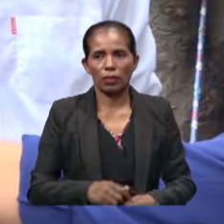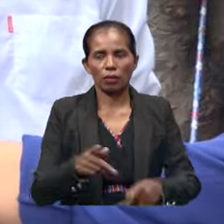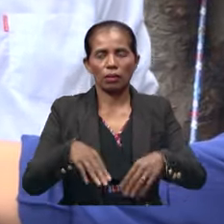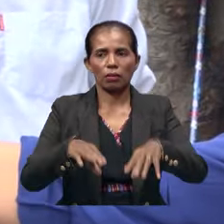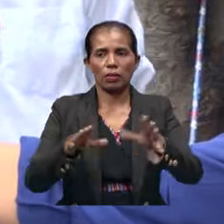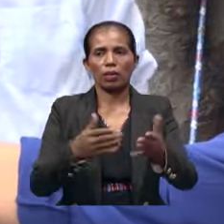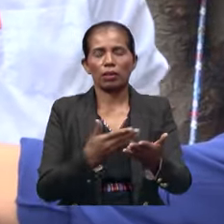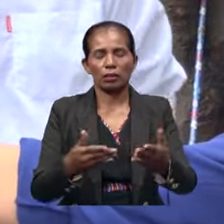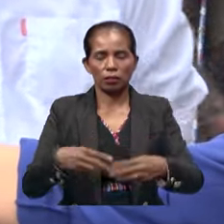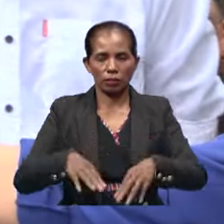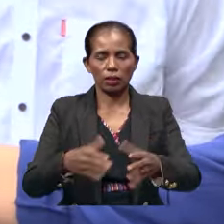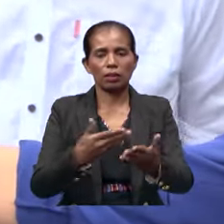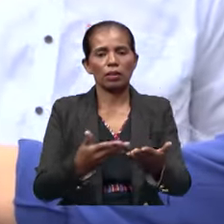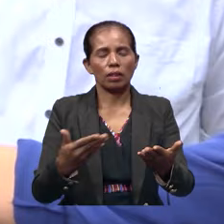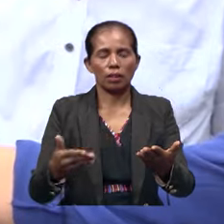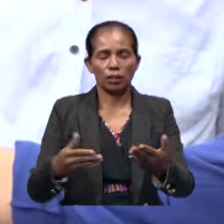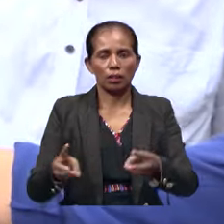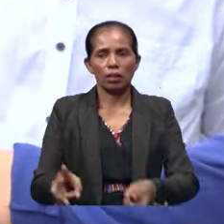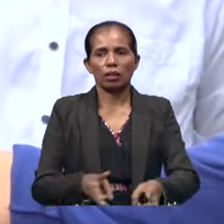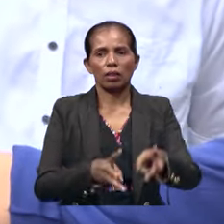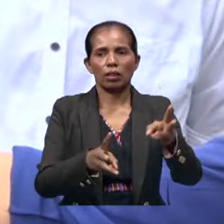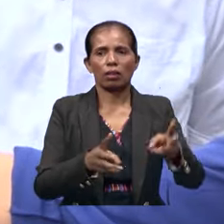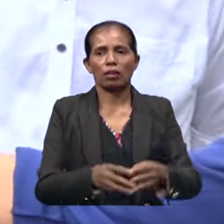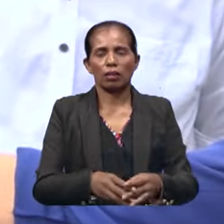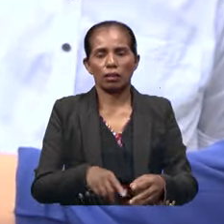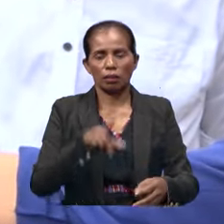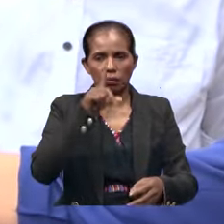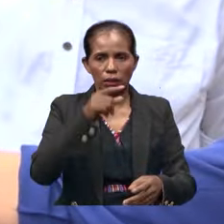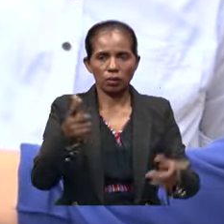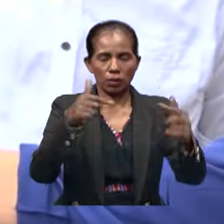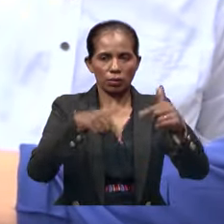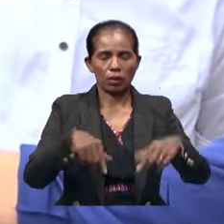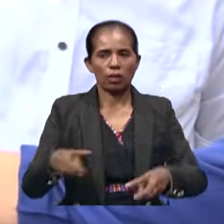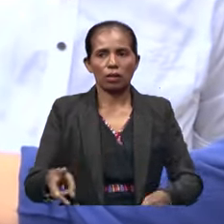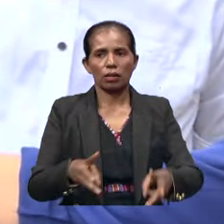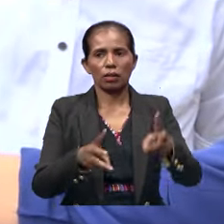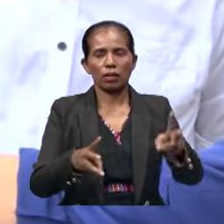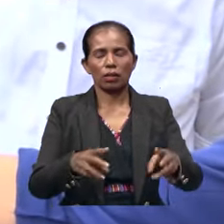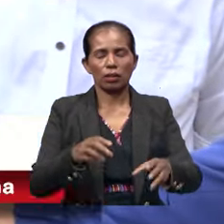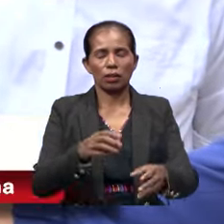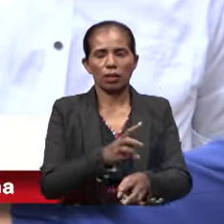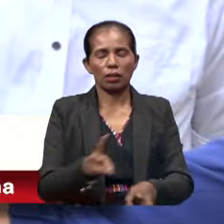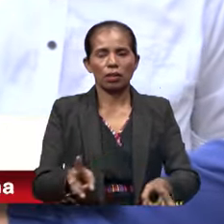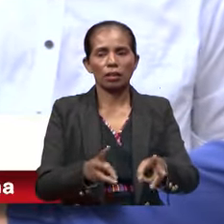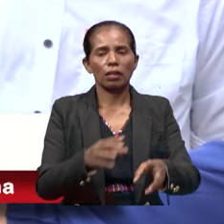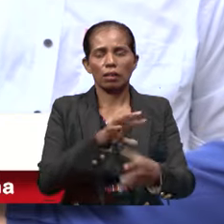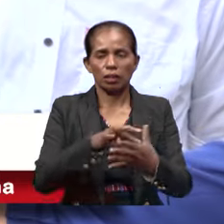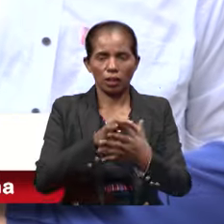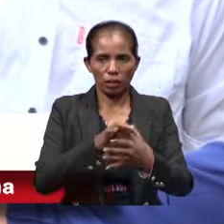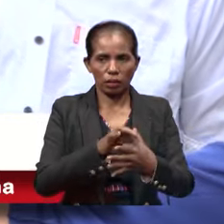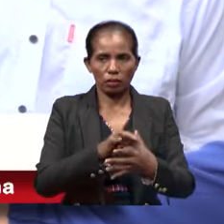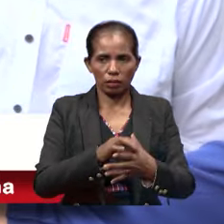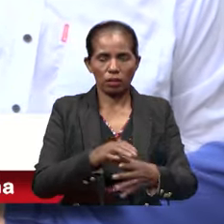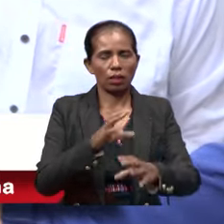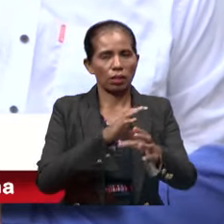fansa san sai to estrada. Exemplo ki kuan manu serre, mai hoto estrada, naan hoto mai to liur, e la dun diak, impacto ba